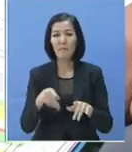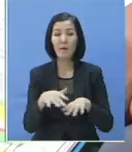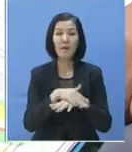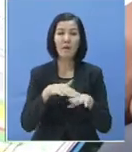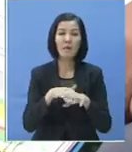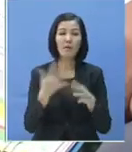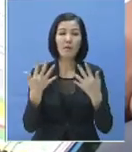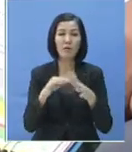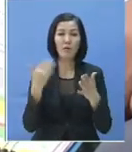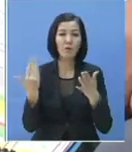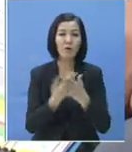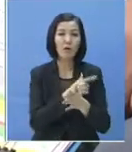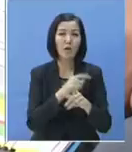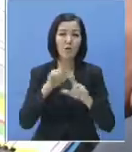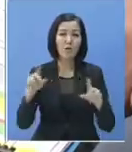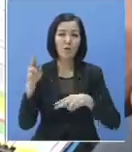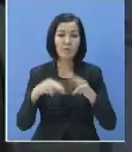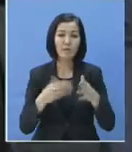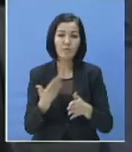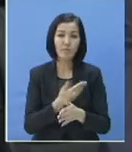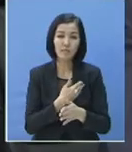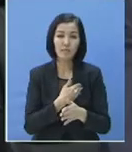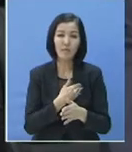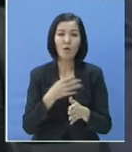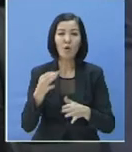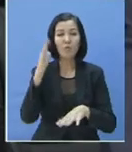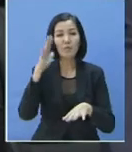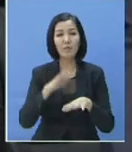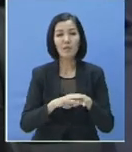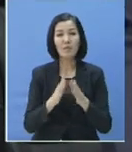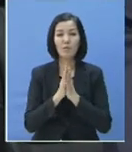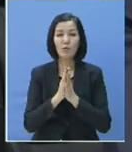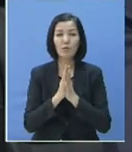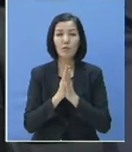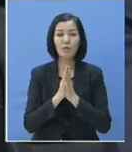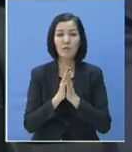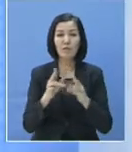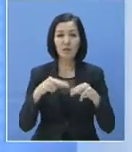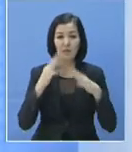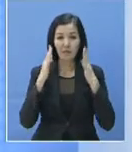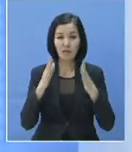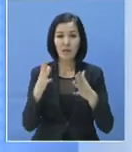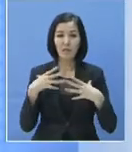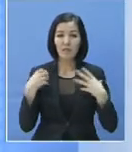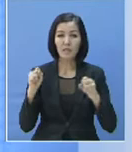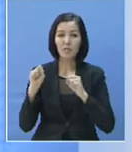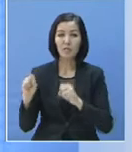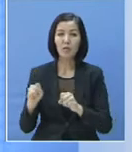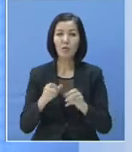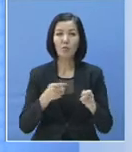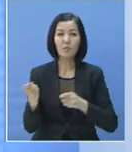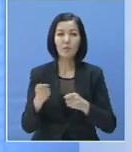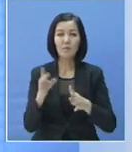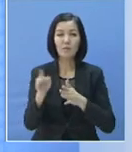бар елді мекенге жаңа аурухана салып берсе деген ниетте. Облыс әкімі өтініштерін бейжай қалдырмады. Денсаулық сақтау басқармасына